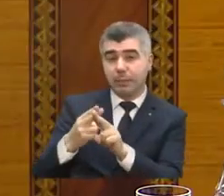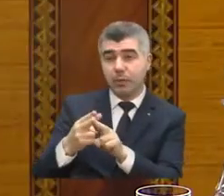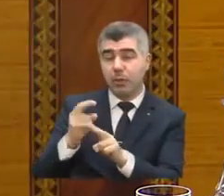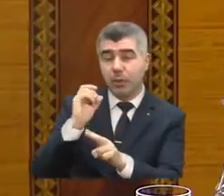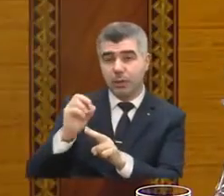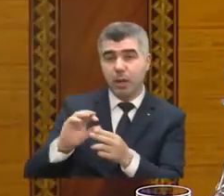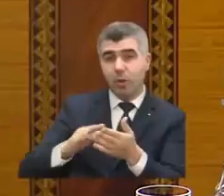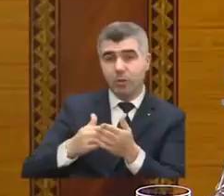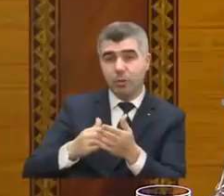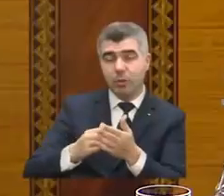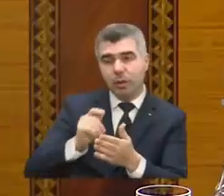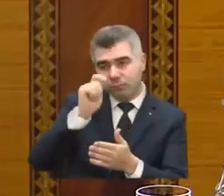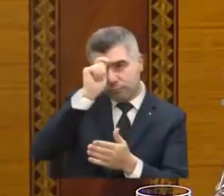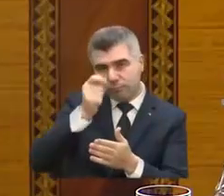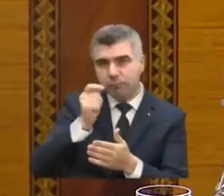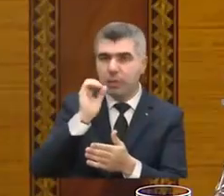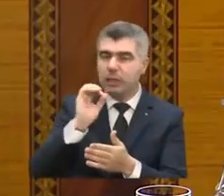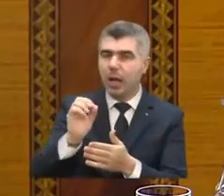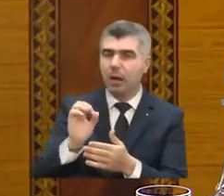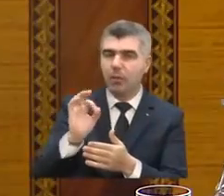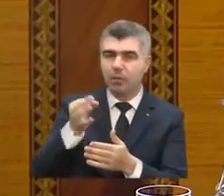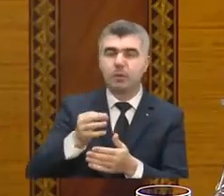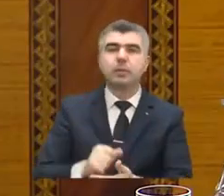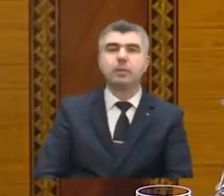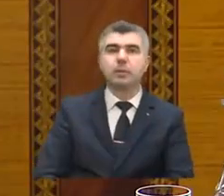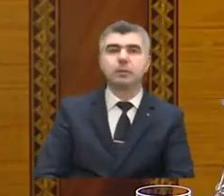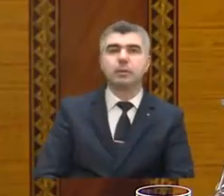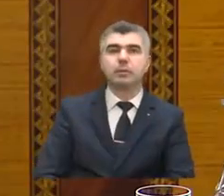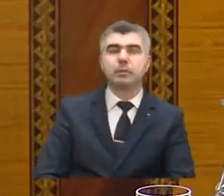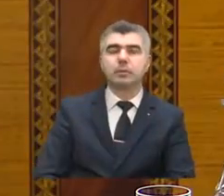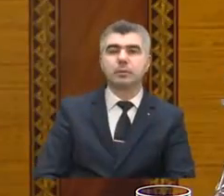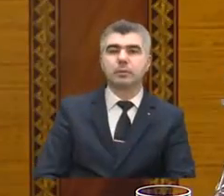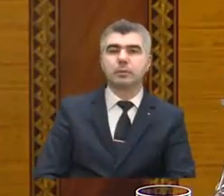نقول لهم العتاقة، ماشي الخطافة. لذلك